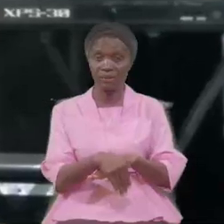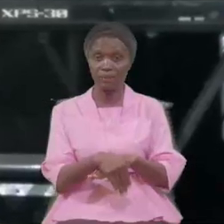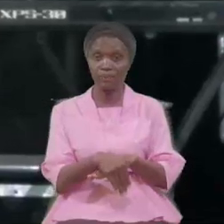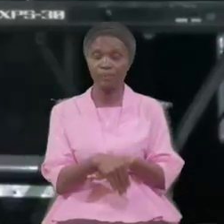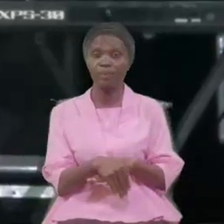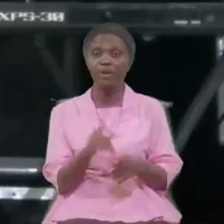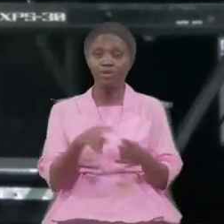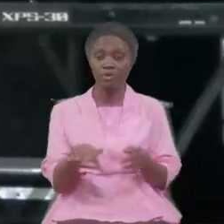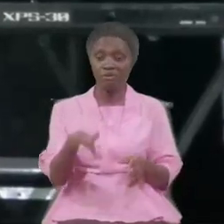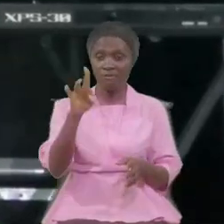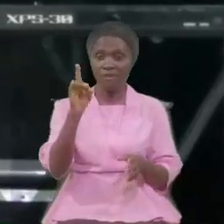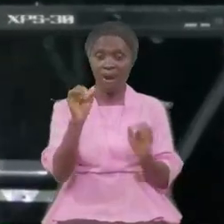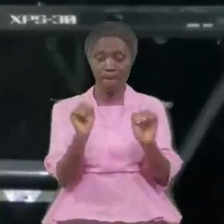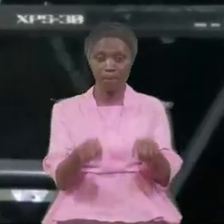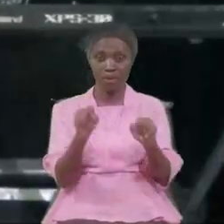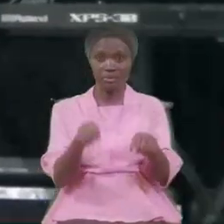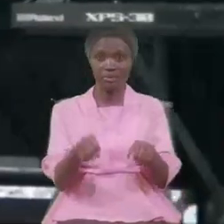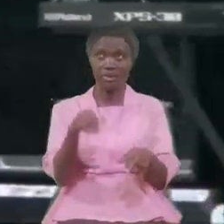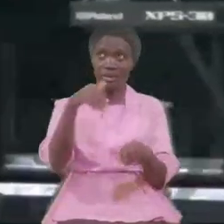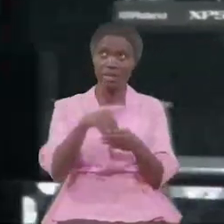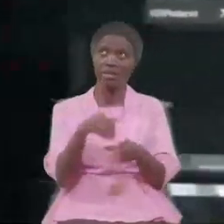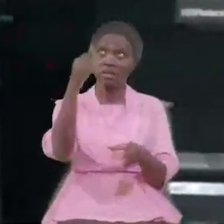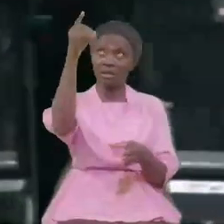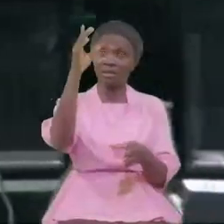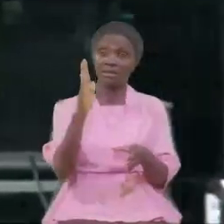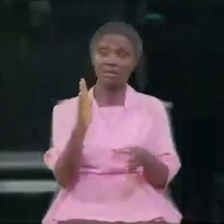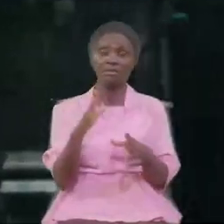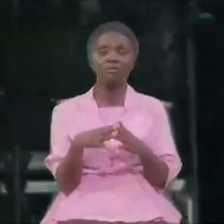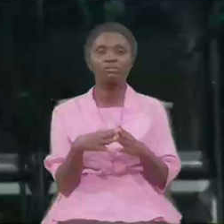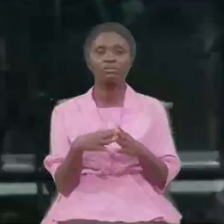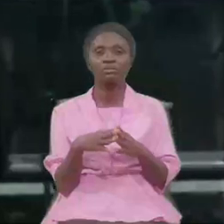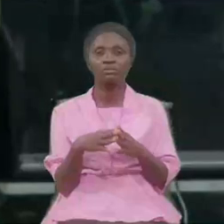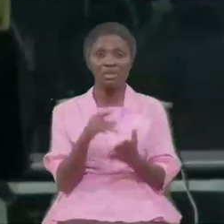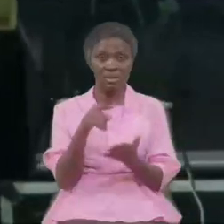Nous allons retrouver les possibilités en Dieu.